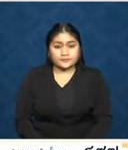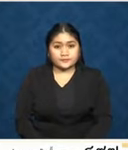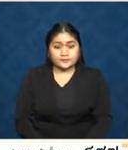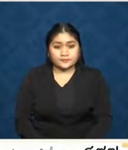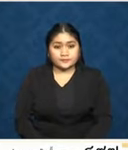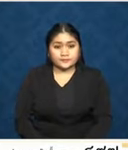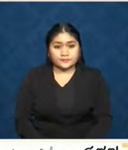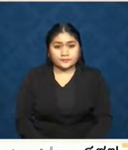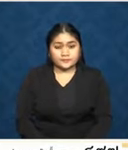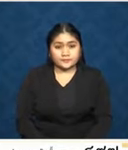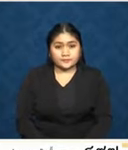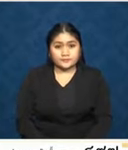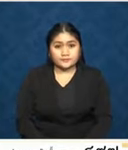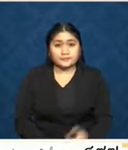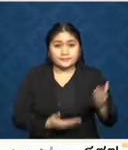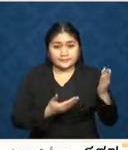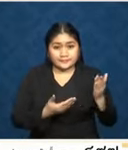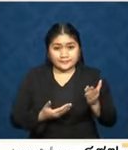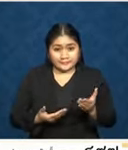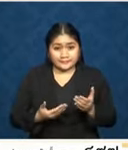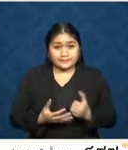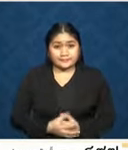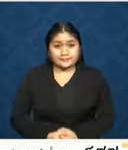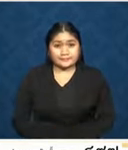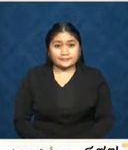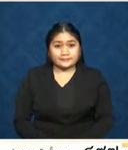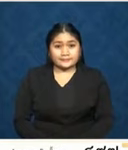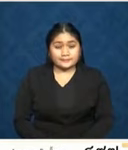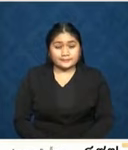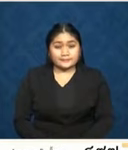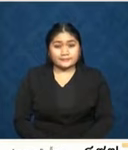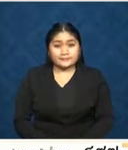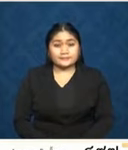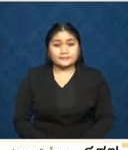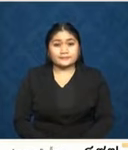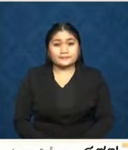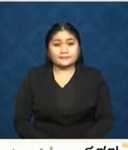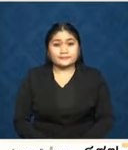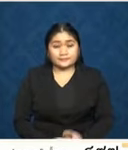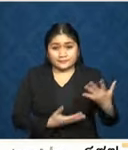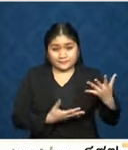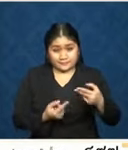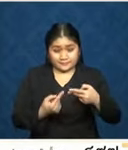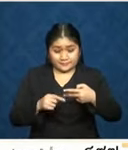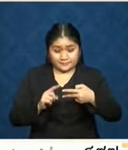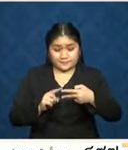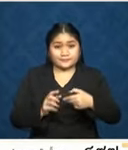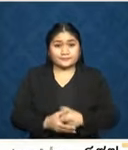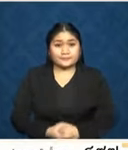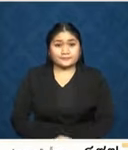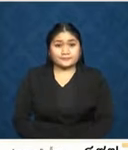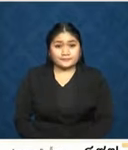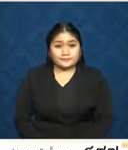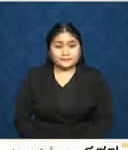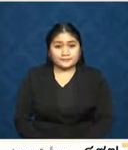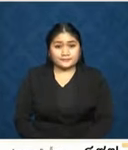ครับขอเชิญคุณสฤษดิ์นะครับคุณกฤตนะครับชีวธรรมนนท์